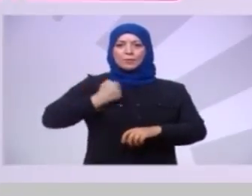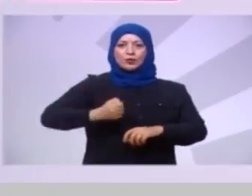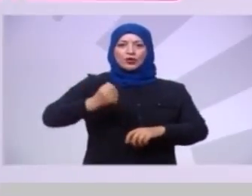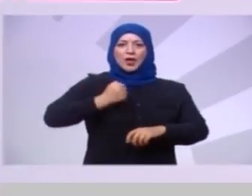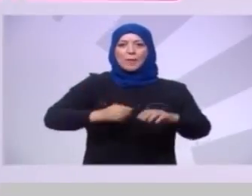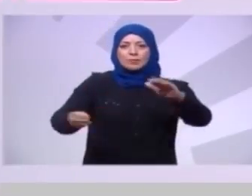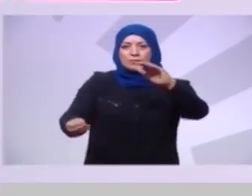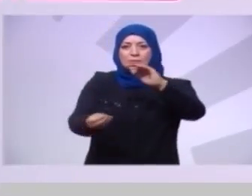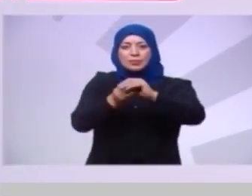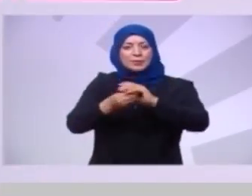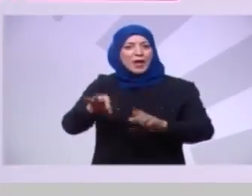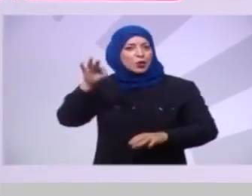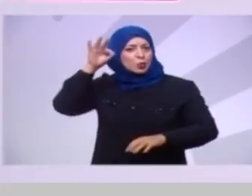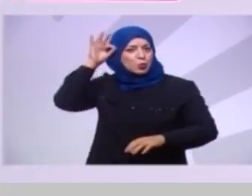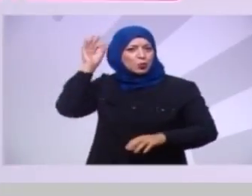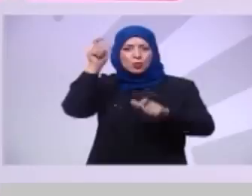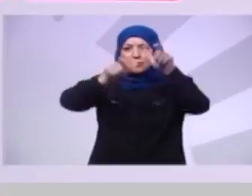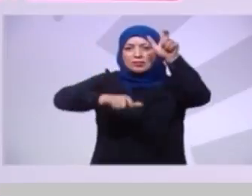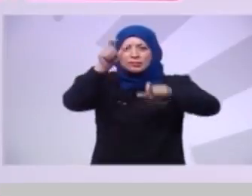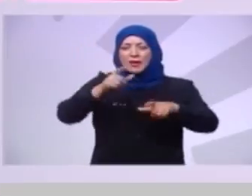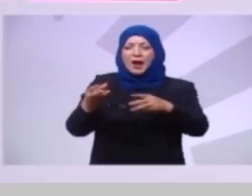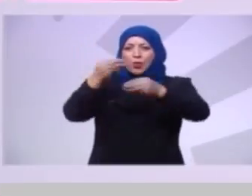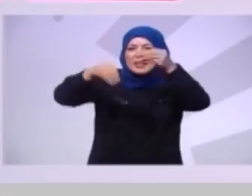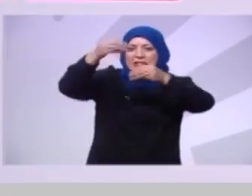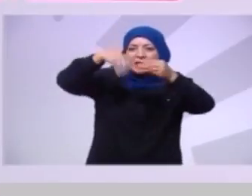الزياده والعيارات والبركات